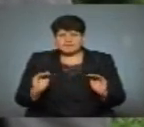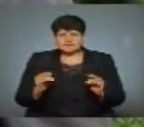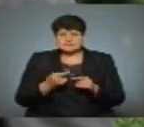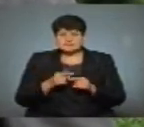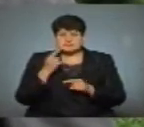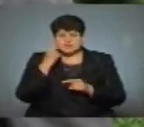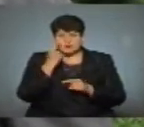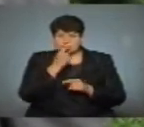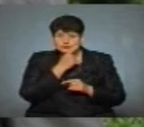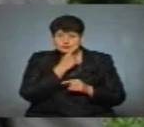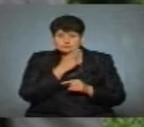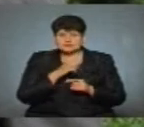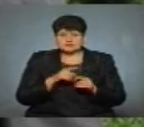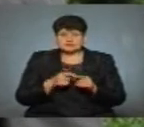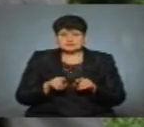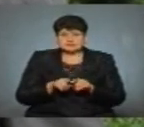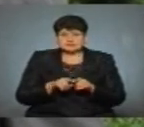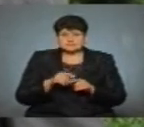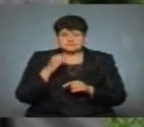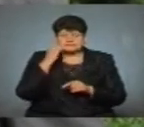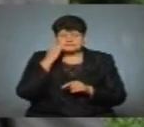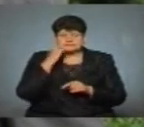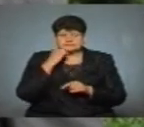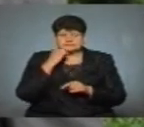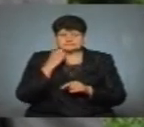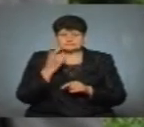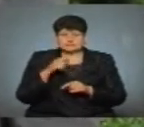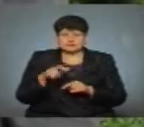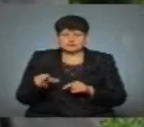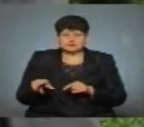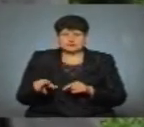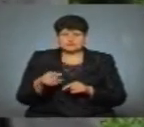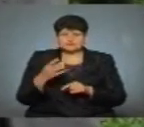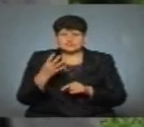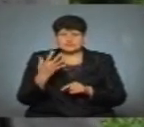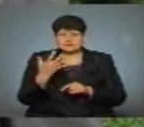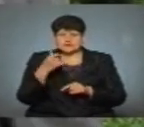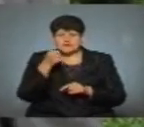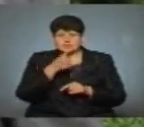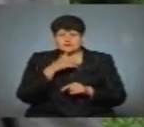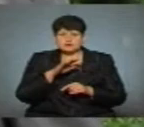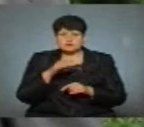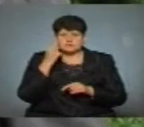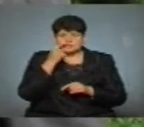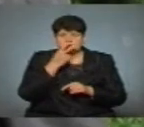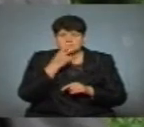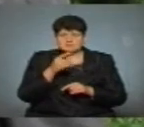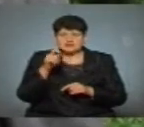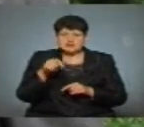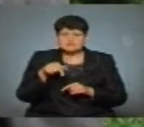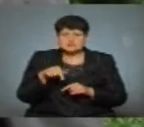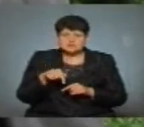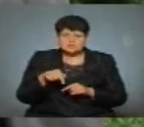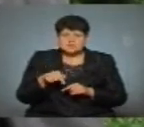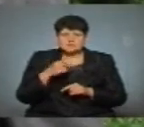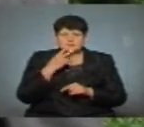очі таких стариків, розумієте, 4-річних, 5-річних, це взагалі страшно дивитися. Приїхавши сюди,